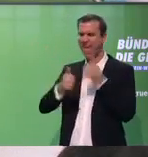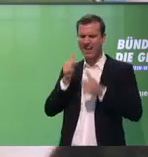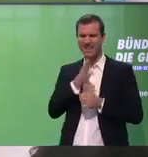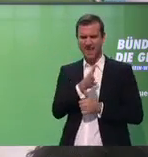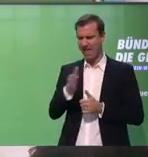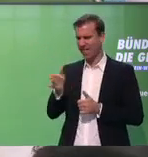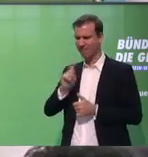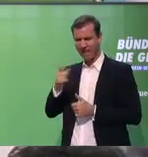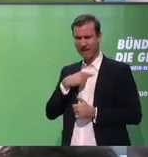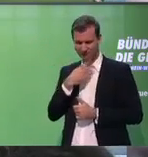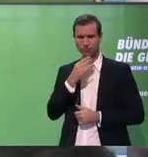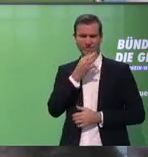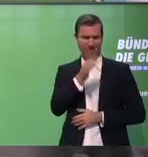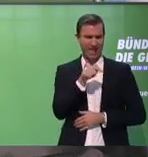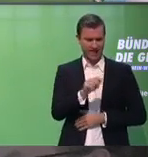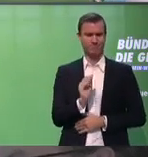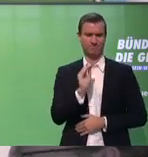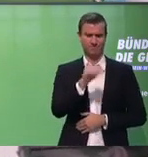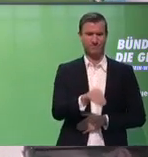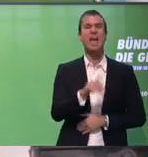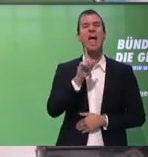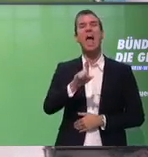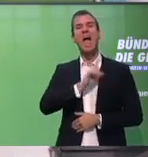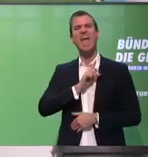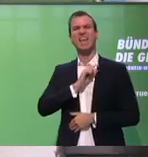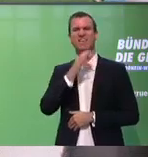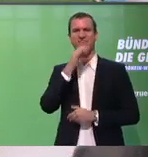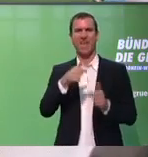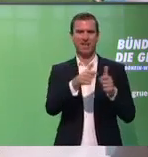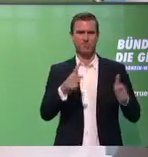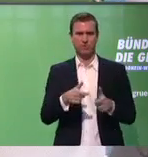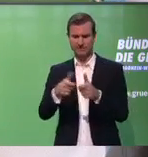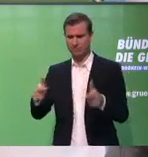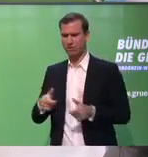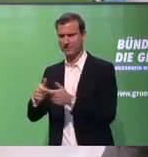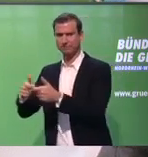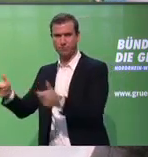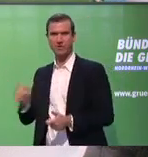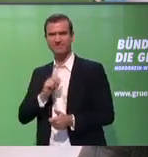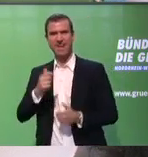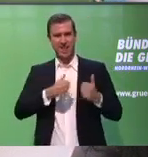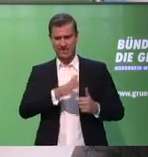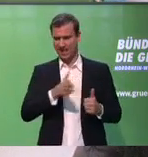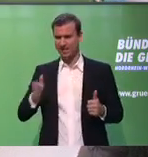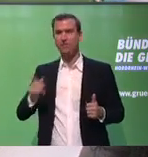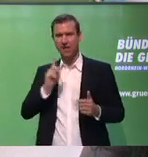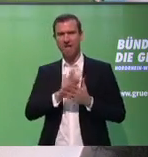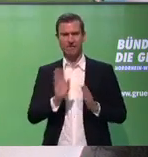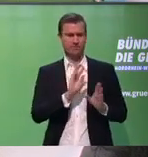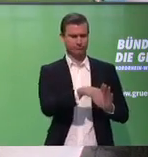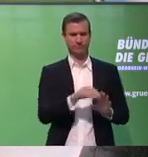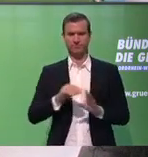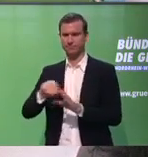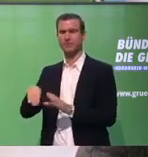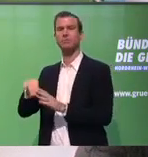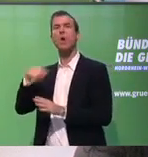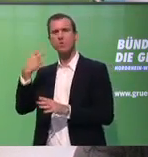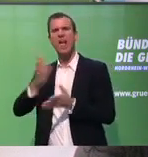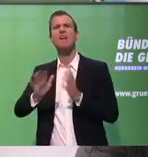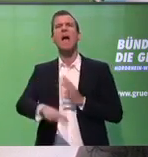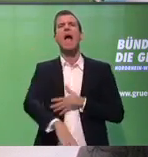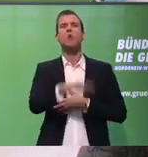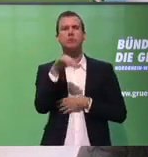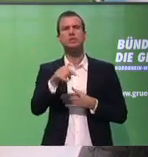einwerfen. Alle Kandidatinnen, Kandidaten haben eine eigene Fragebox und dort wird dann sozusagen während der Veranstaltung immer ausgelost und dann werden die Fragen